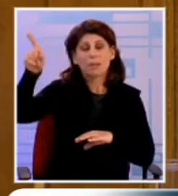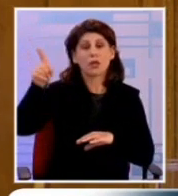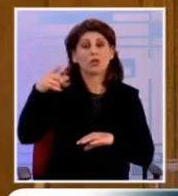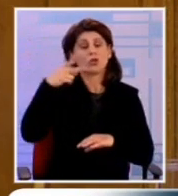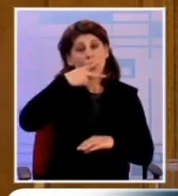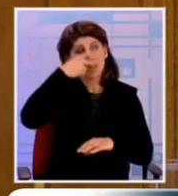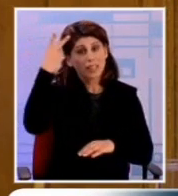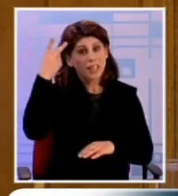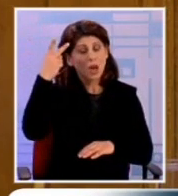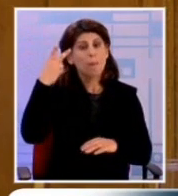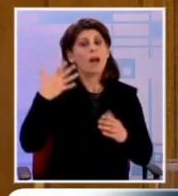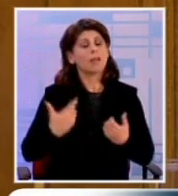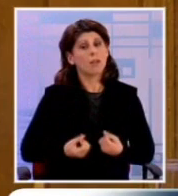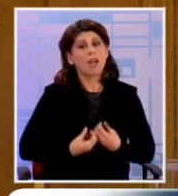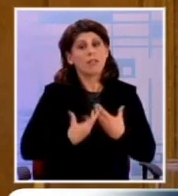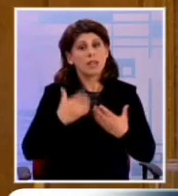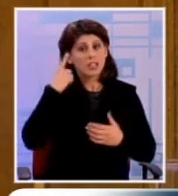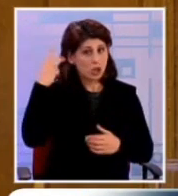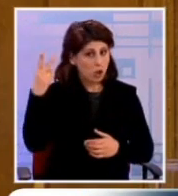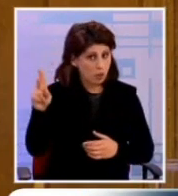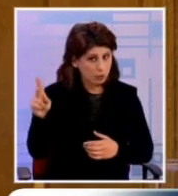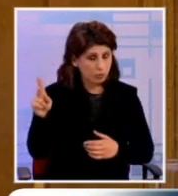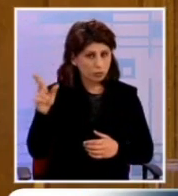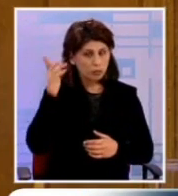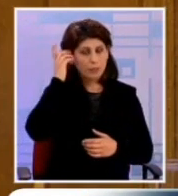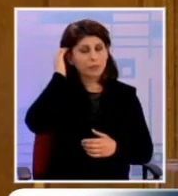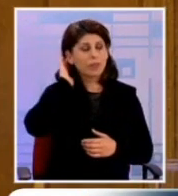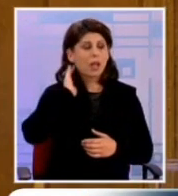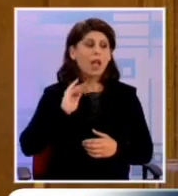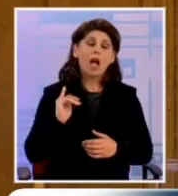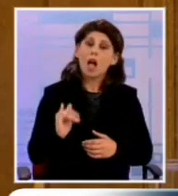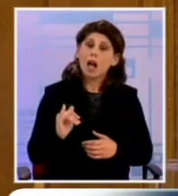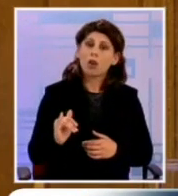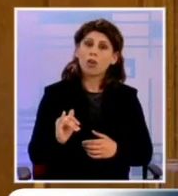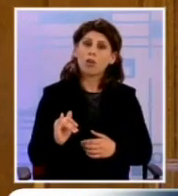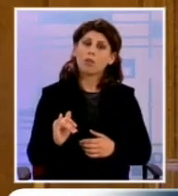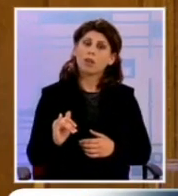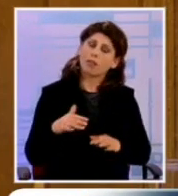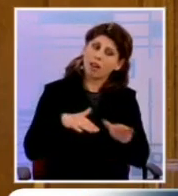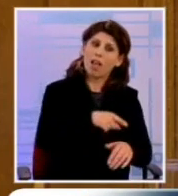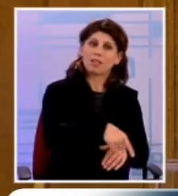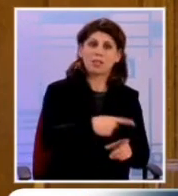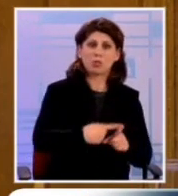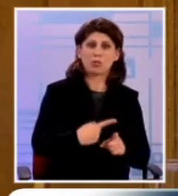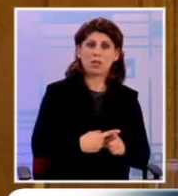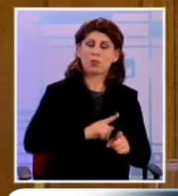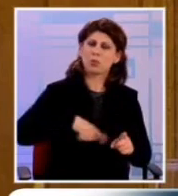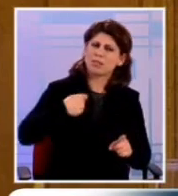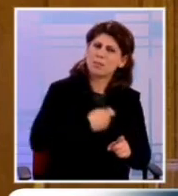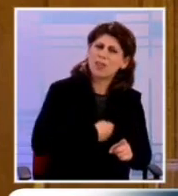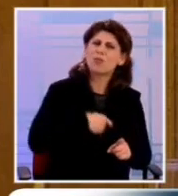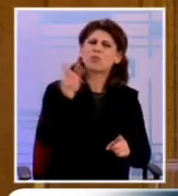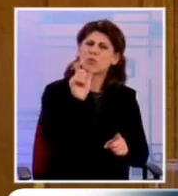το δικαίωμά του να εκφράζει τη γνώμη του, ακόμα και ενάντια στους Έλληνες, τους Ισπανούς,